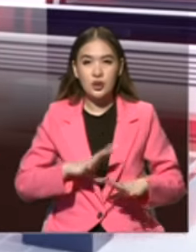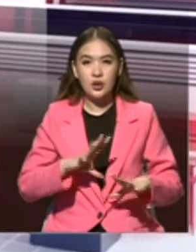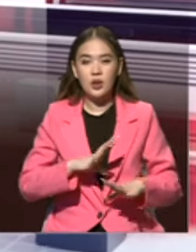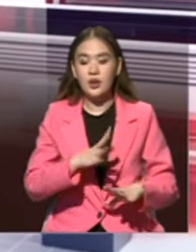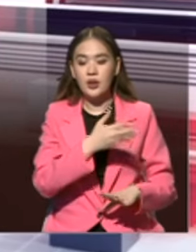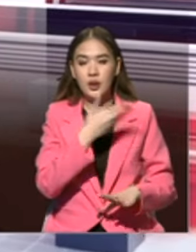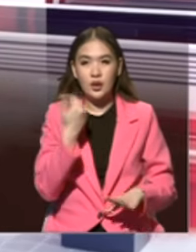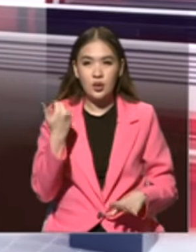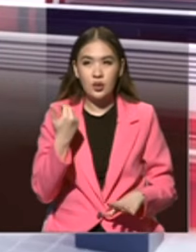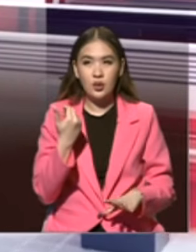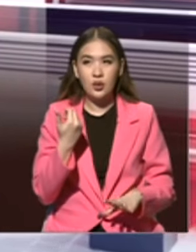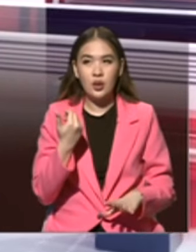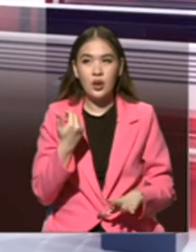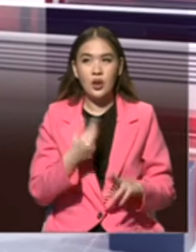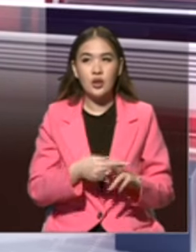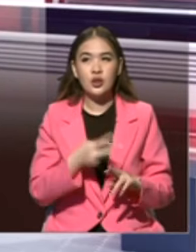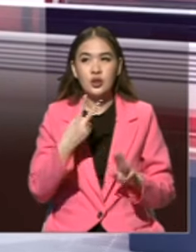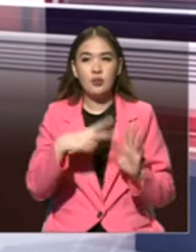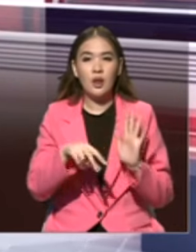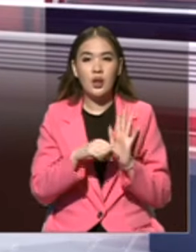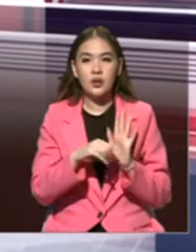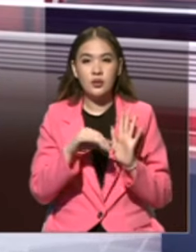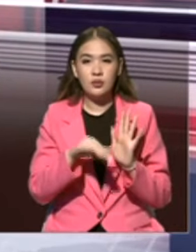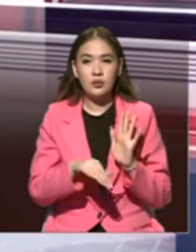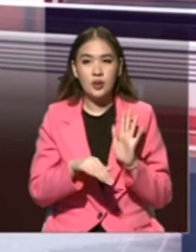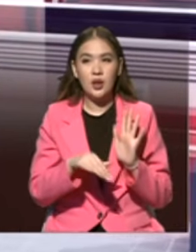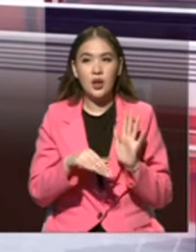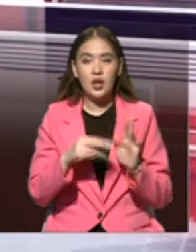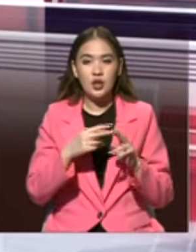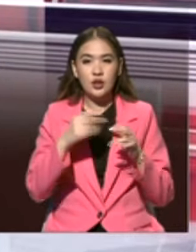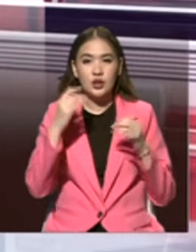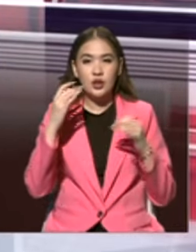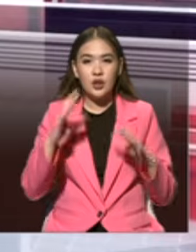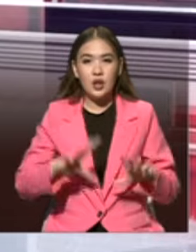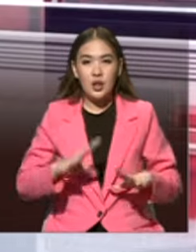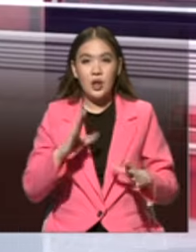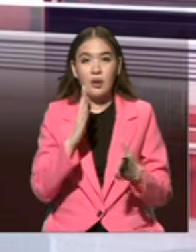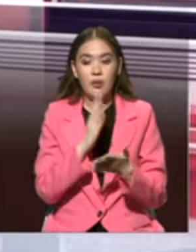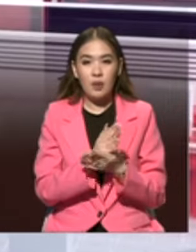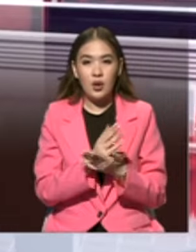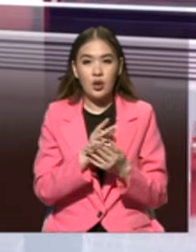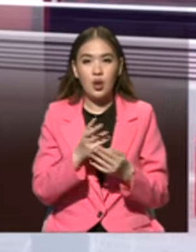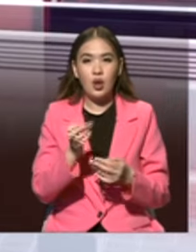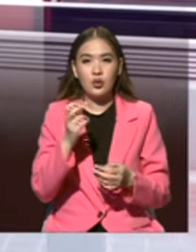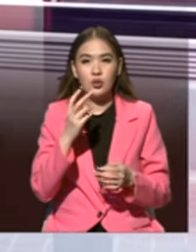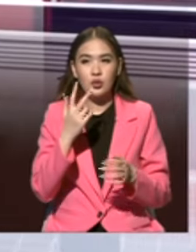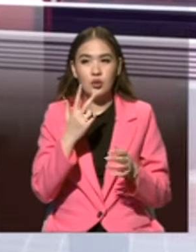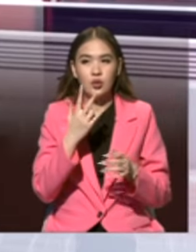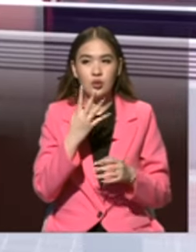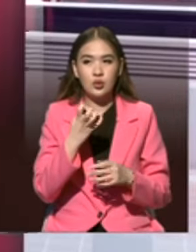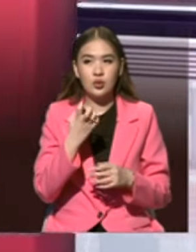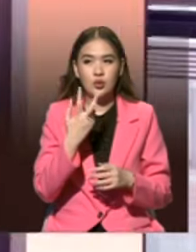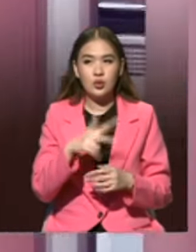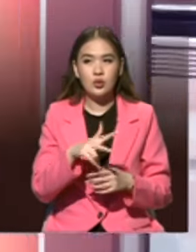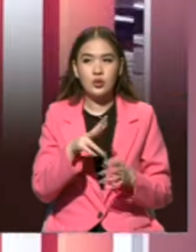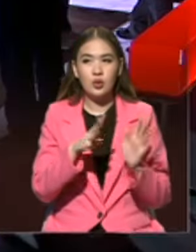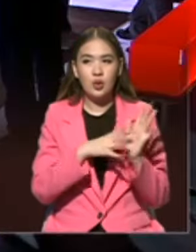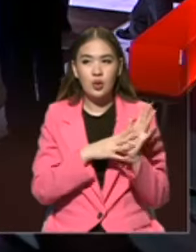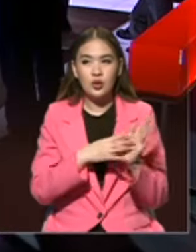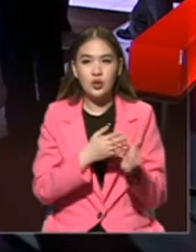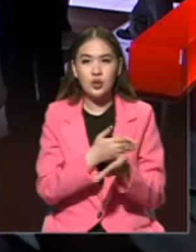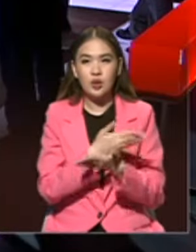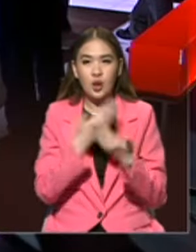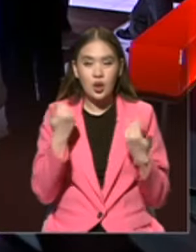жылқымыз. Түсінікті ғой, 26.000 жаңағы жылқы бар, бірақ осы тасқыннан кейін 439-ы жоқ болып шықты деп отыр.